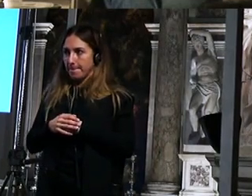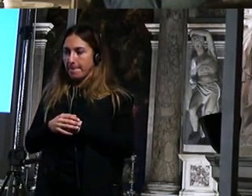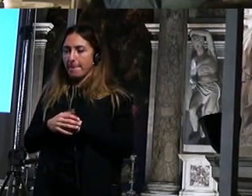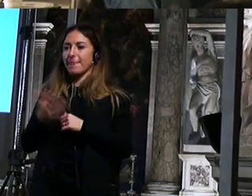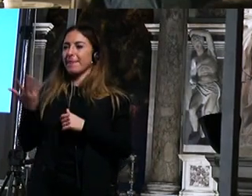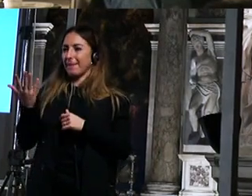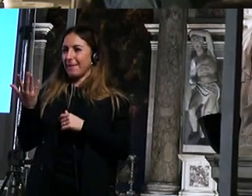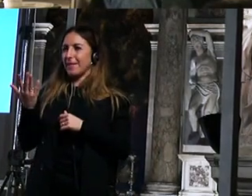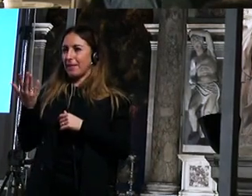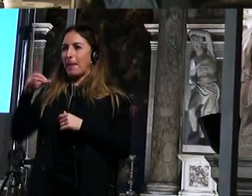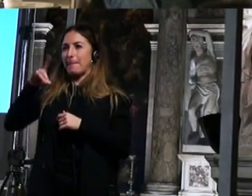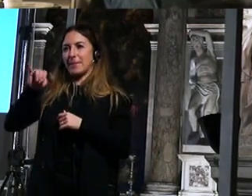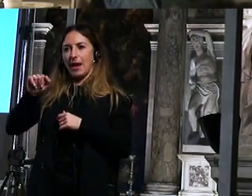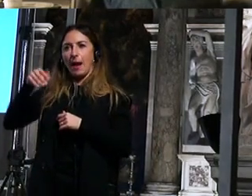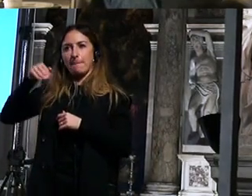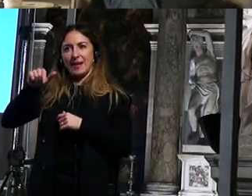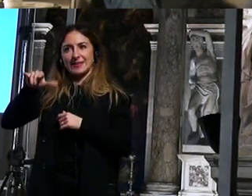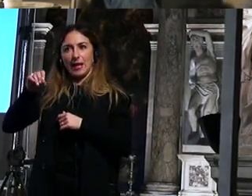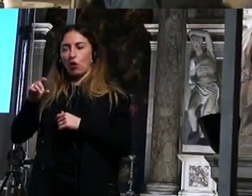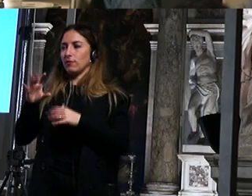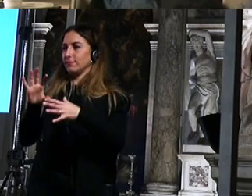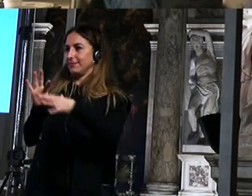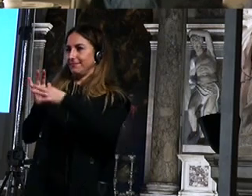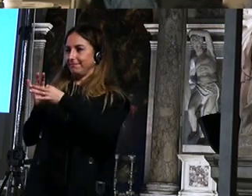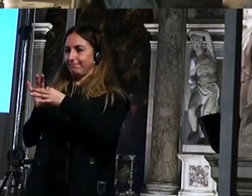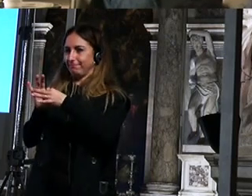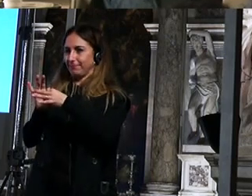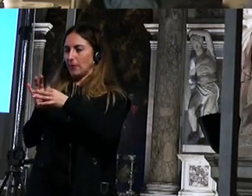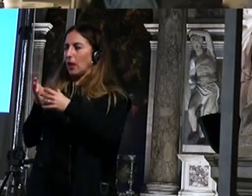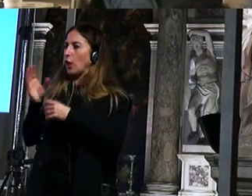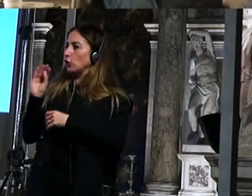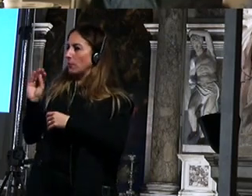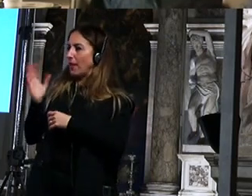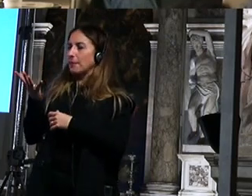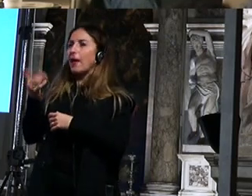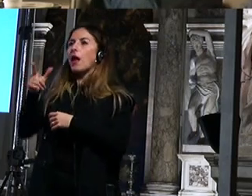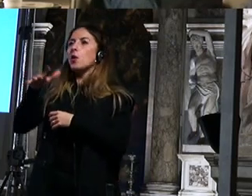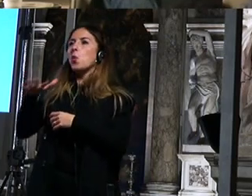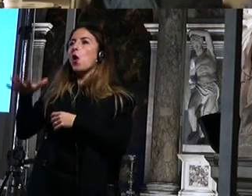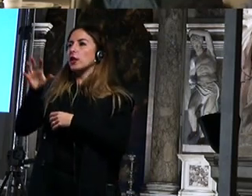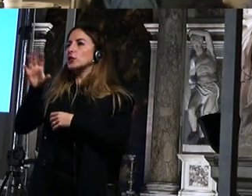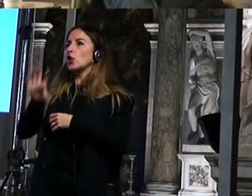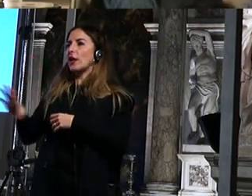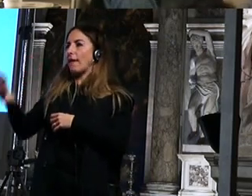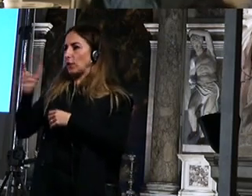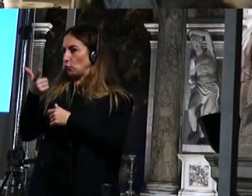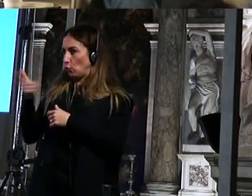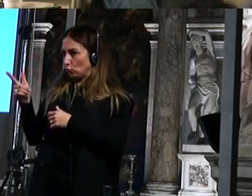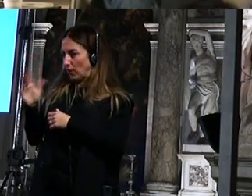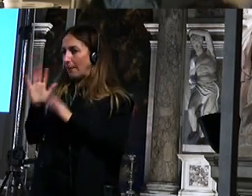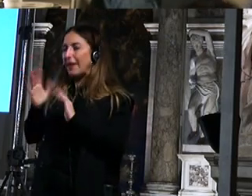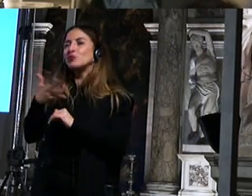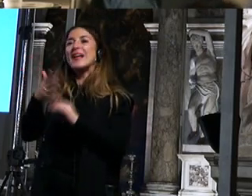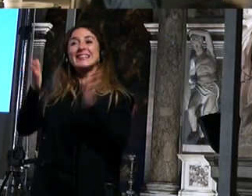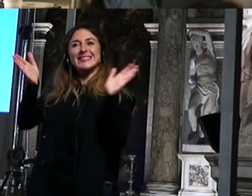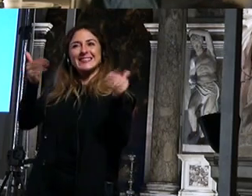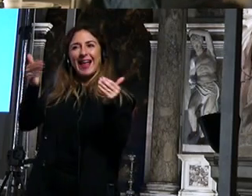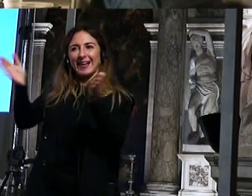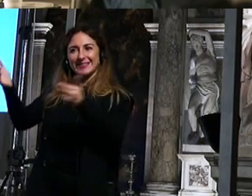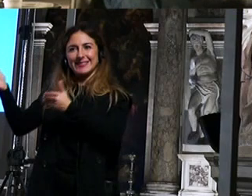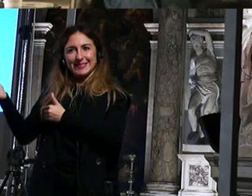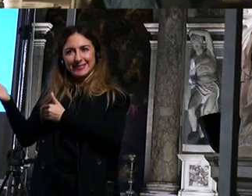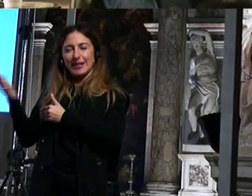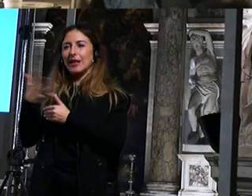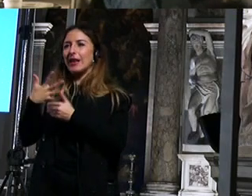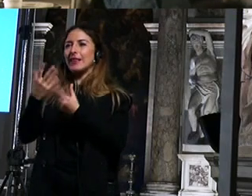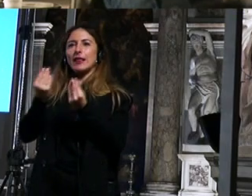Mi collego alla domanda di Pia Masiero. Non ci sono luoghi geografici, però ci sono stanze e ci sono un